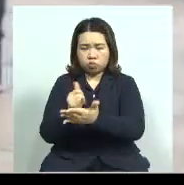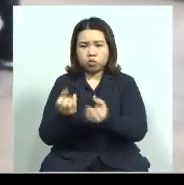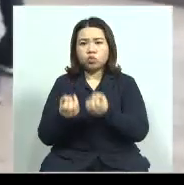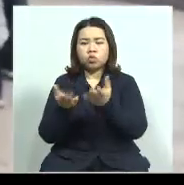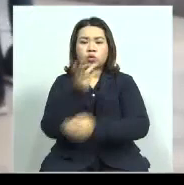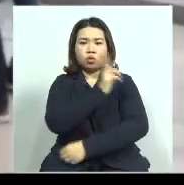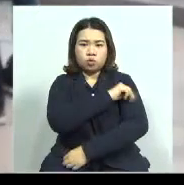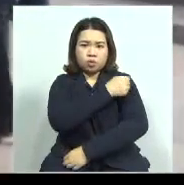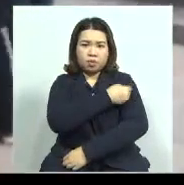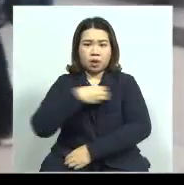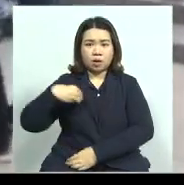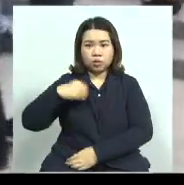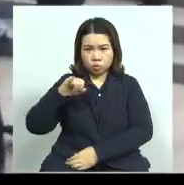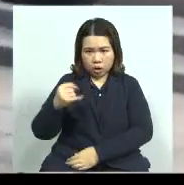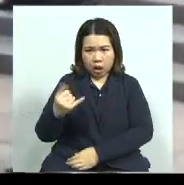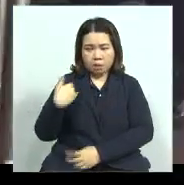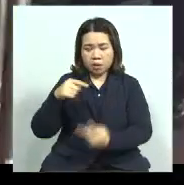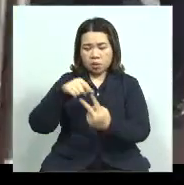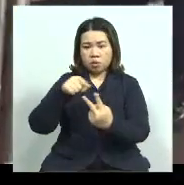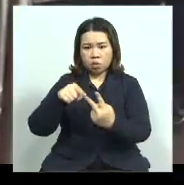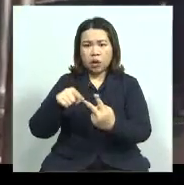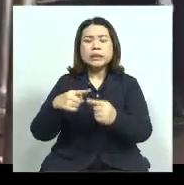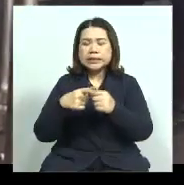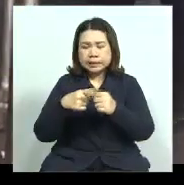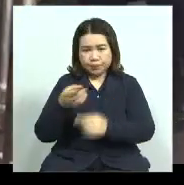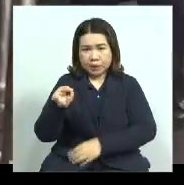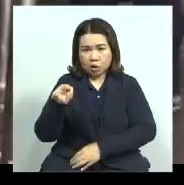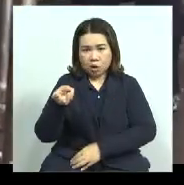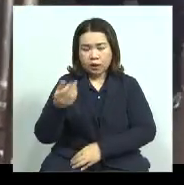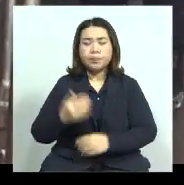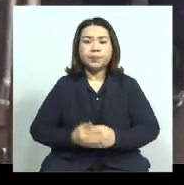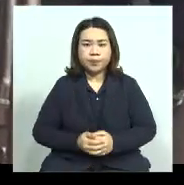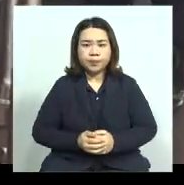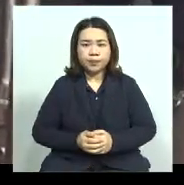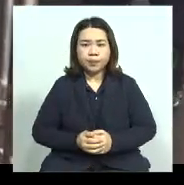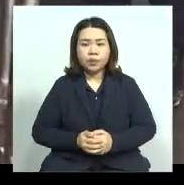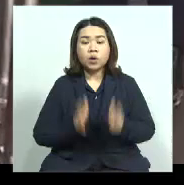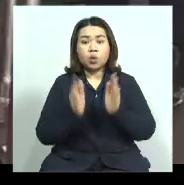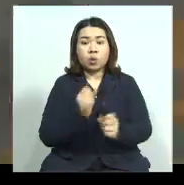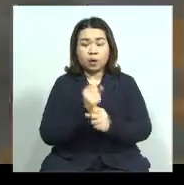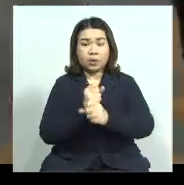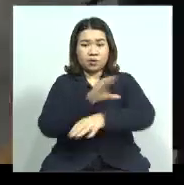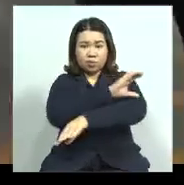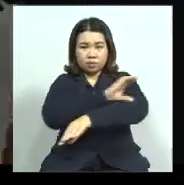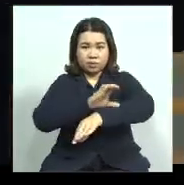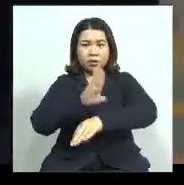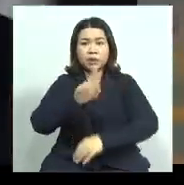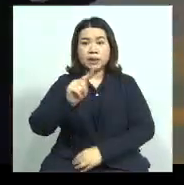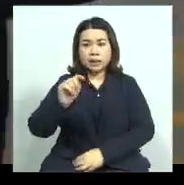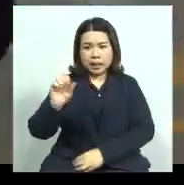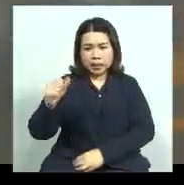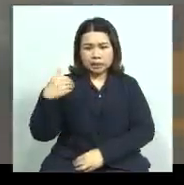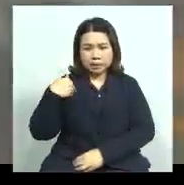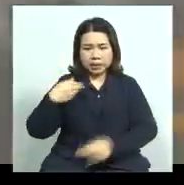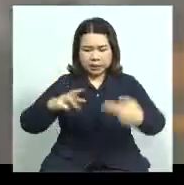ลจุฬาลงกรณ์ซึ่ง1ใน2คนนี้บาดเจ็บเล็กน้อยทางด้านเจ้าหน้าที่รถไฟฟ้า BTS ก็ได้มีการน